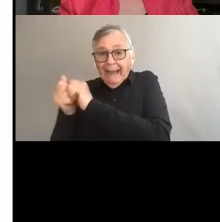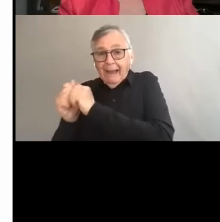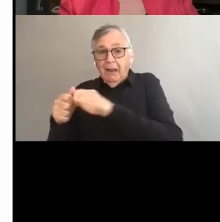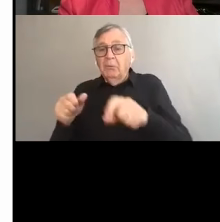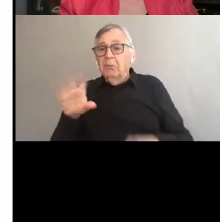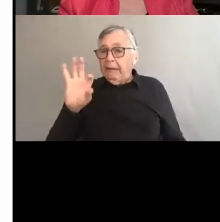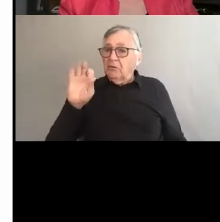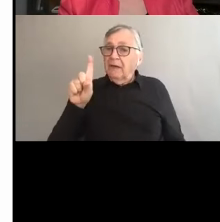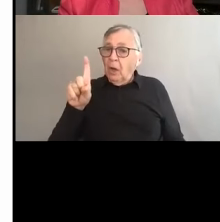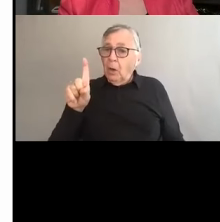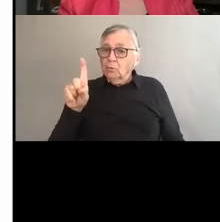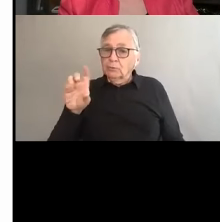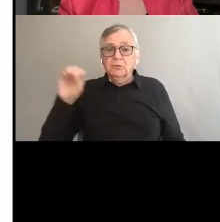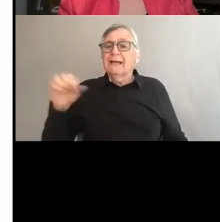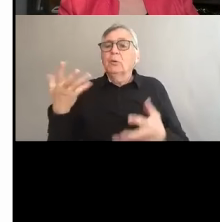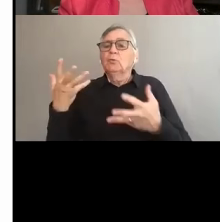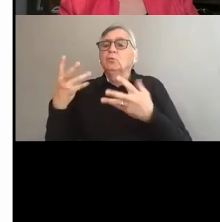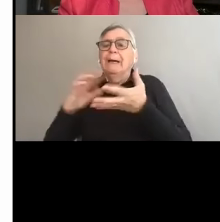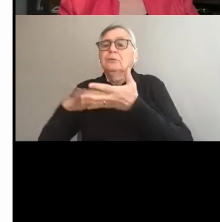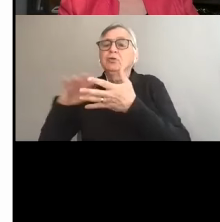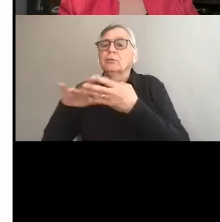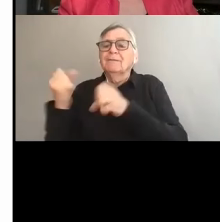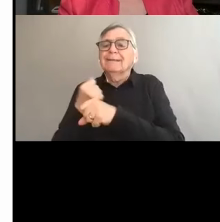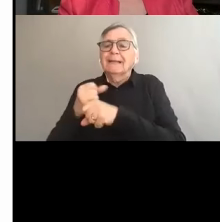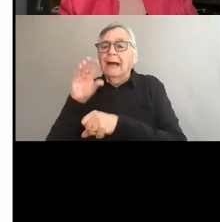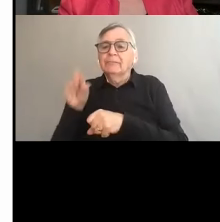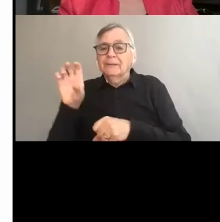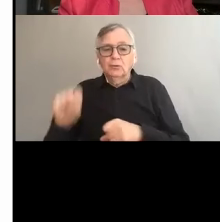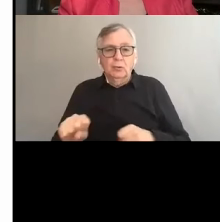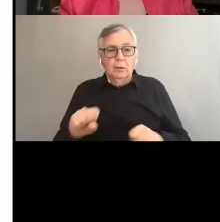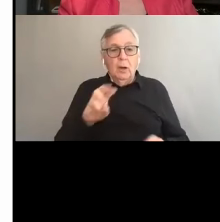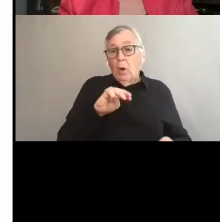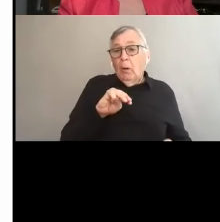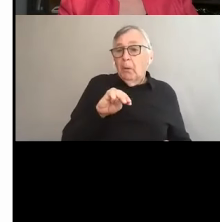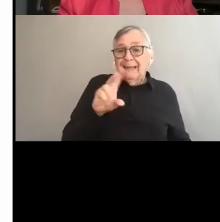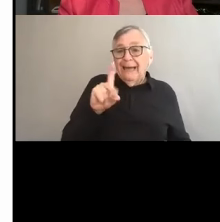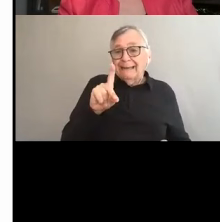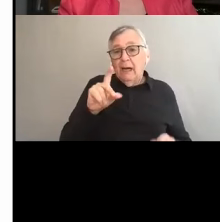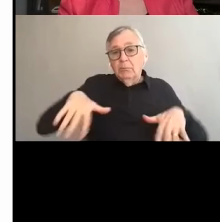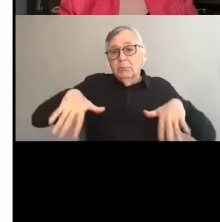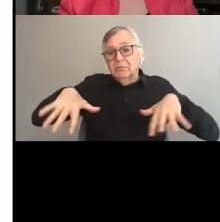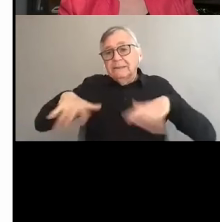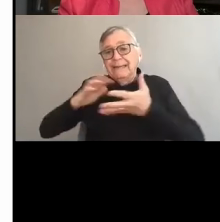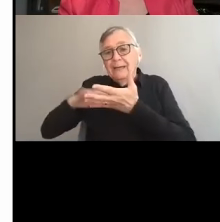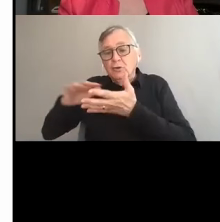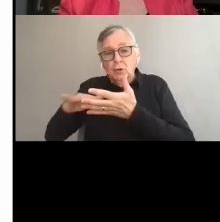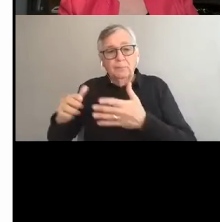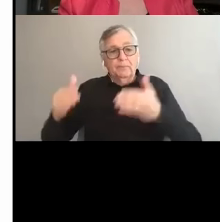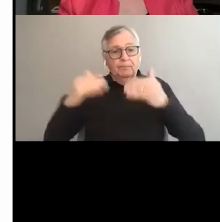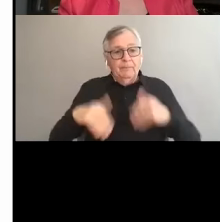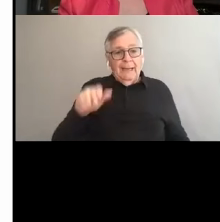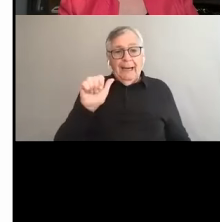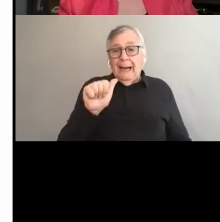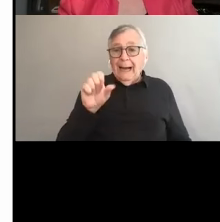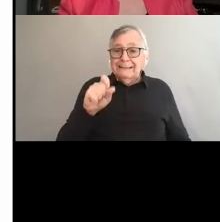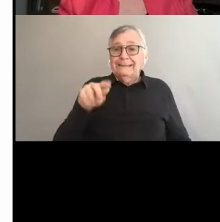du Sud. Donc, ceci est encourageant. Moderna, on n'a pas encore d'études cliniques. AstraZeneca, ce qu'on